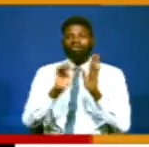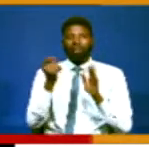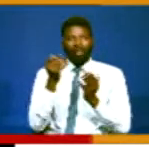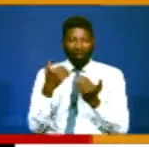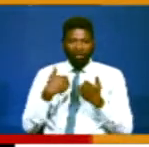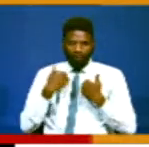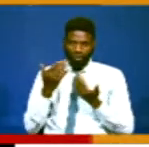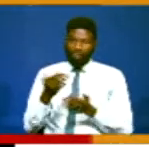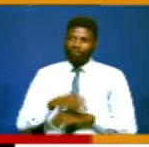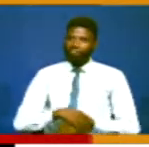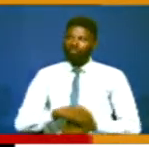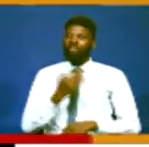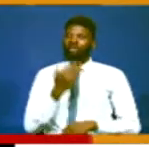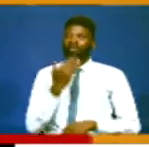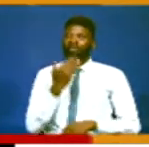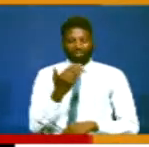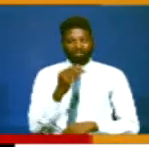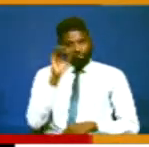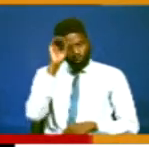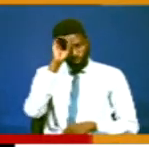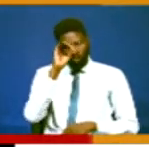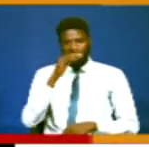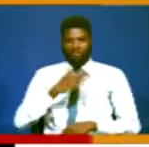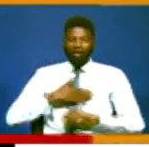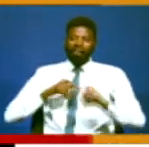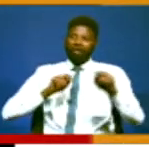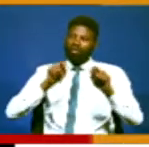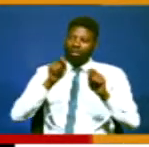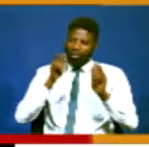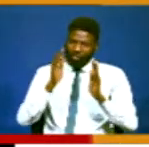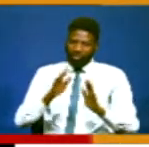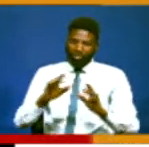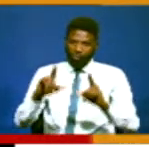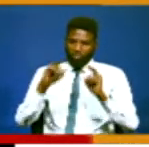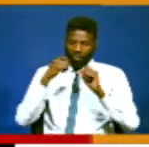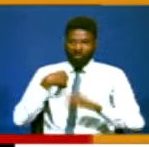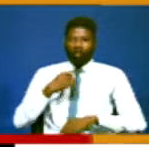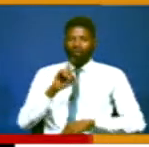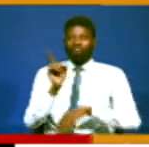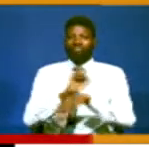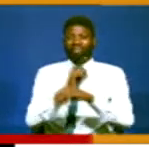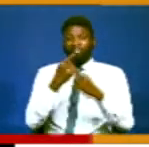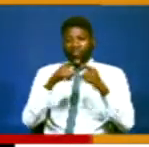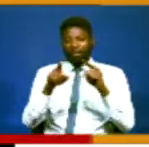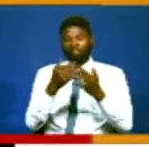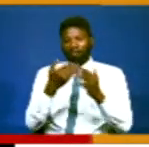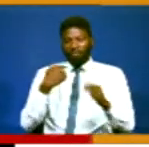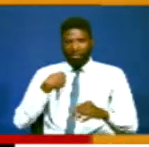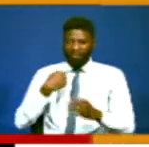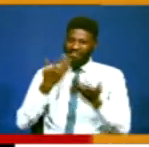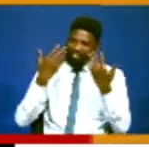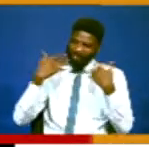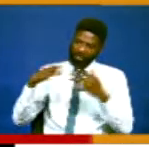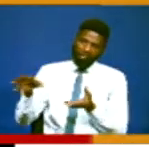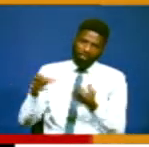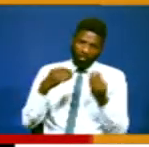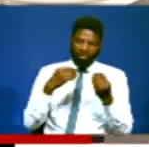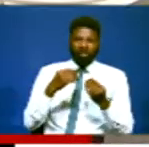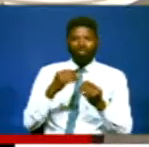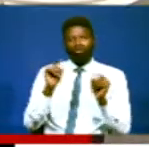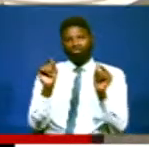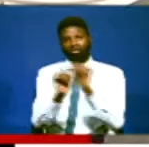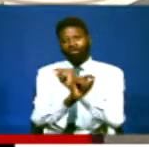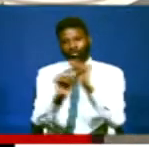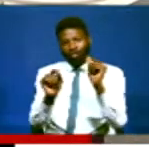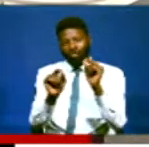kwa fikra hilo mwelekezo wangu. Niko na dakika moja tu, lakini kabla sijaondoka nataka niwapatie tu sekunde